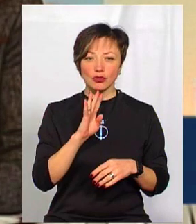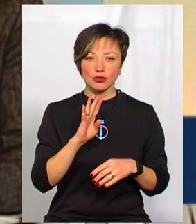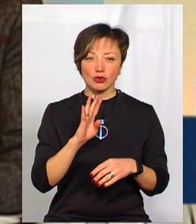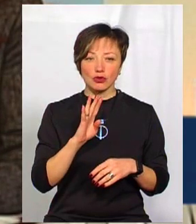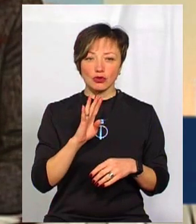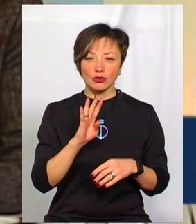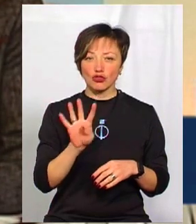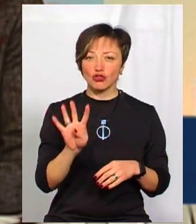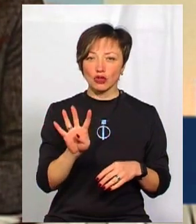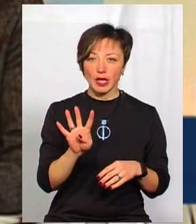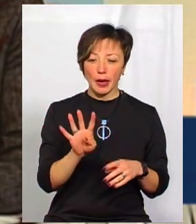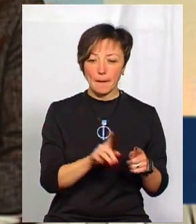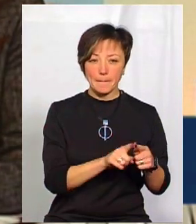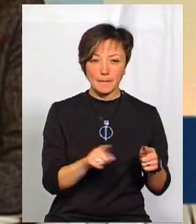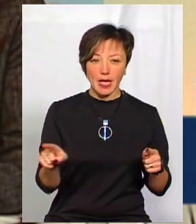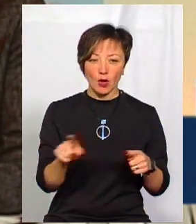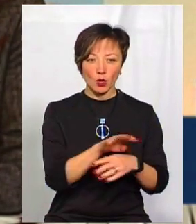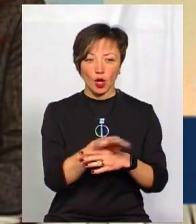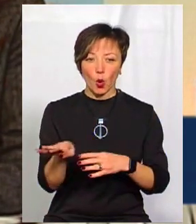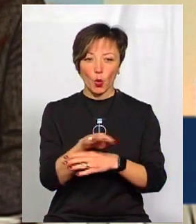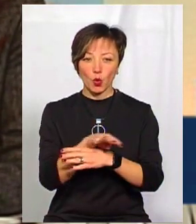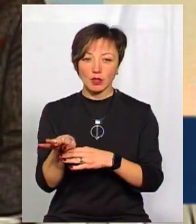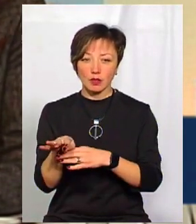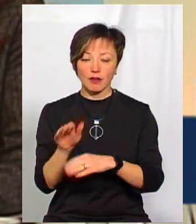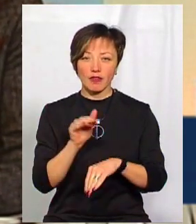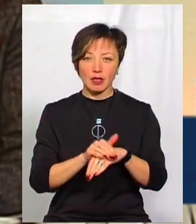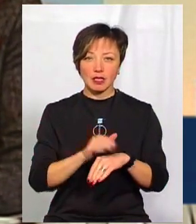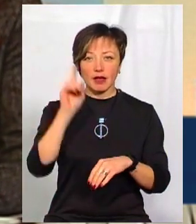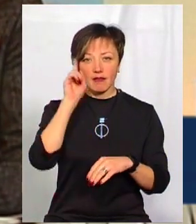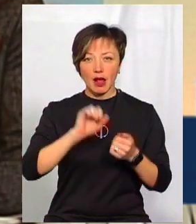таких періоди розстрілів фактично були і євреї, і